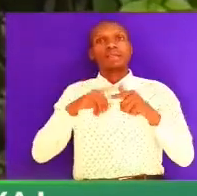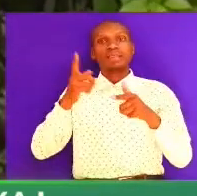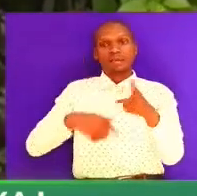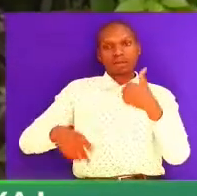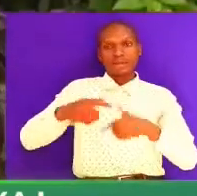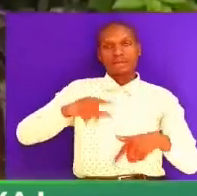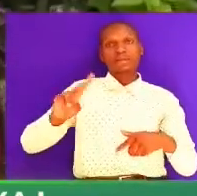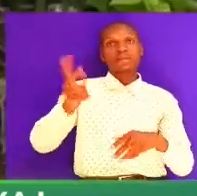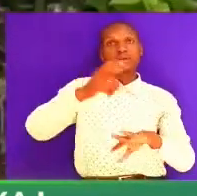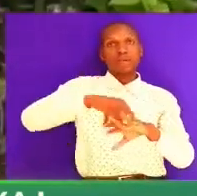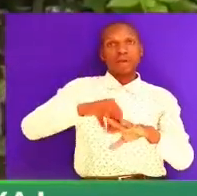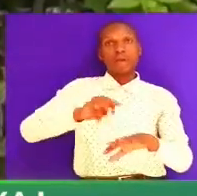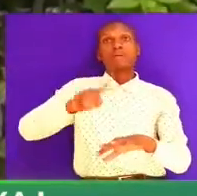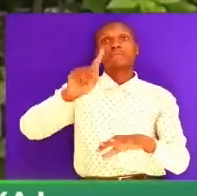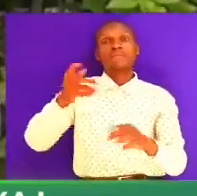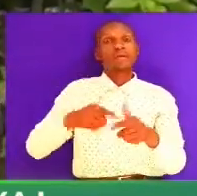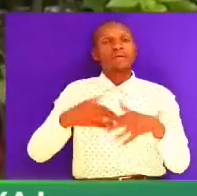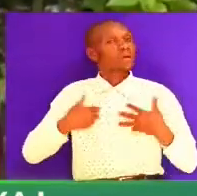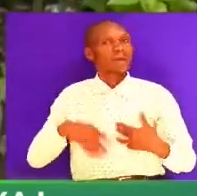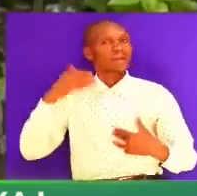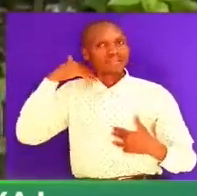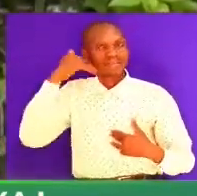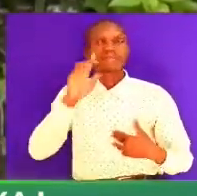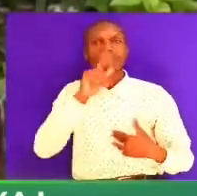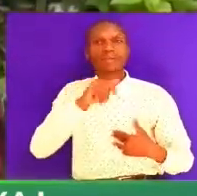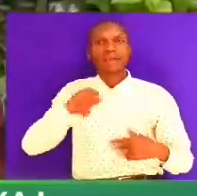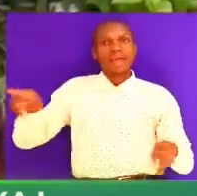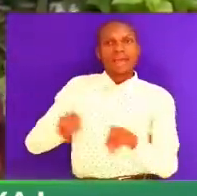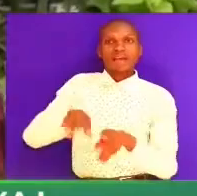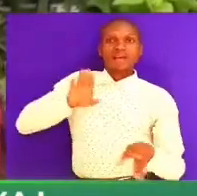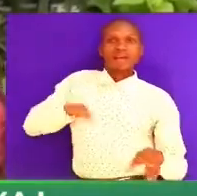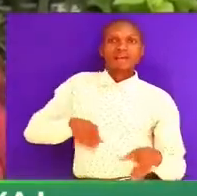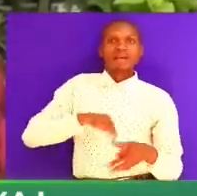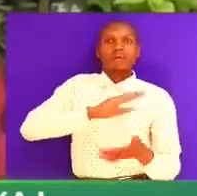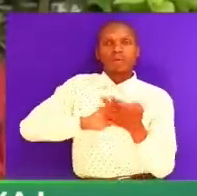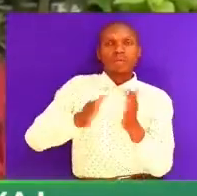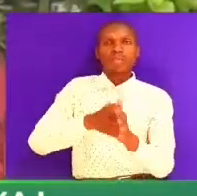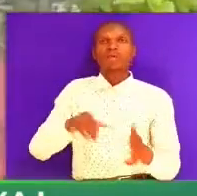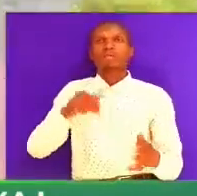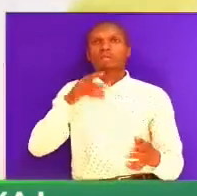nebunge kaviri, aitu akani re, muna babora ka, nechinta kana, na bataka.